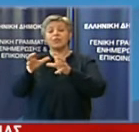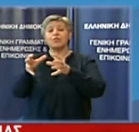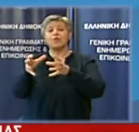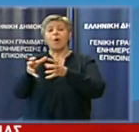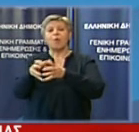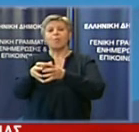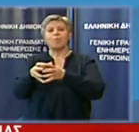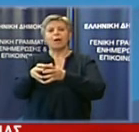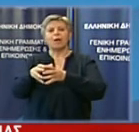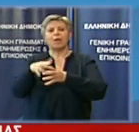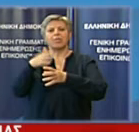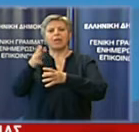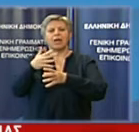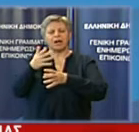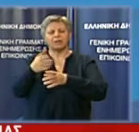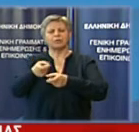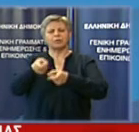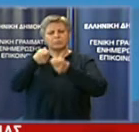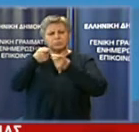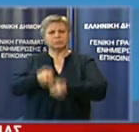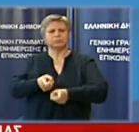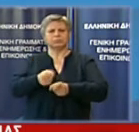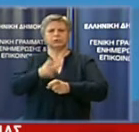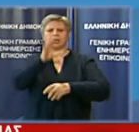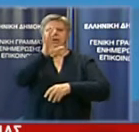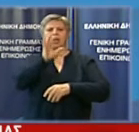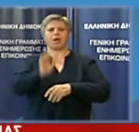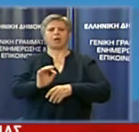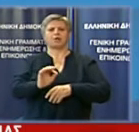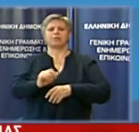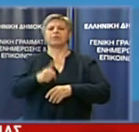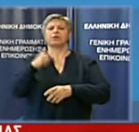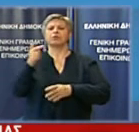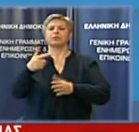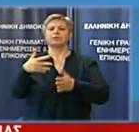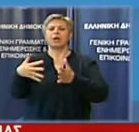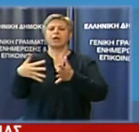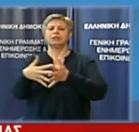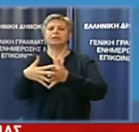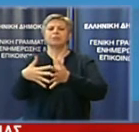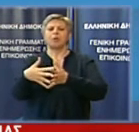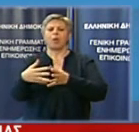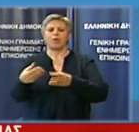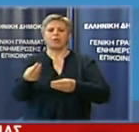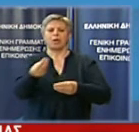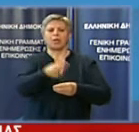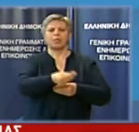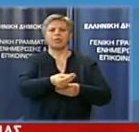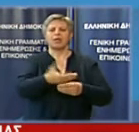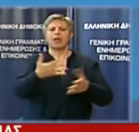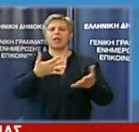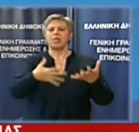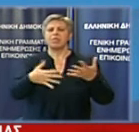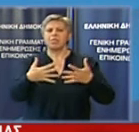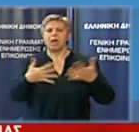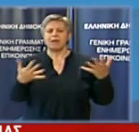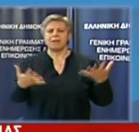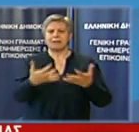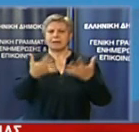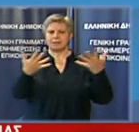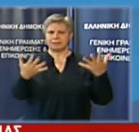τιμολόγια τα οποία έχουν δει το φως της δημοσιότητας, ερωτήσεις τις οποίες